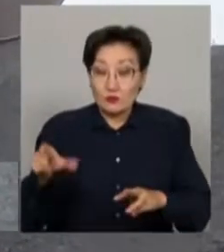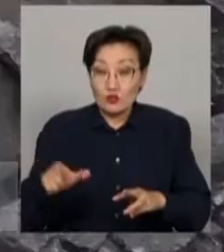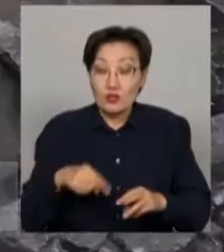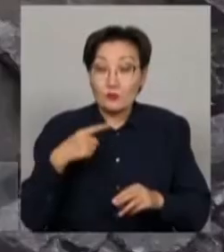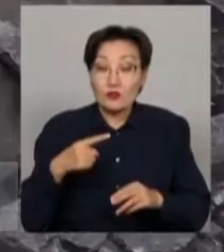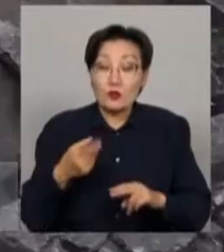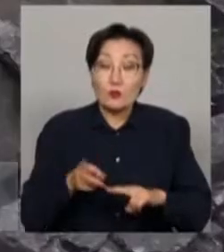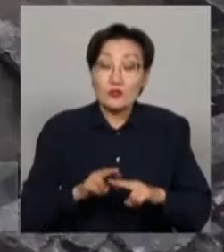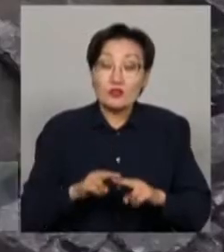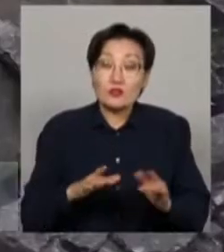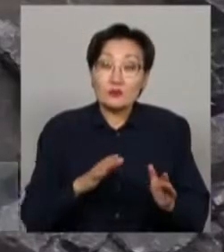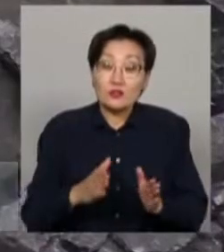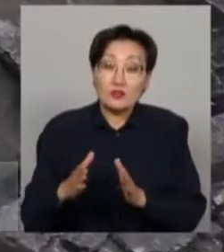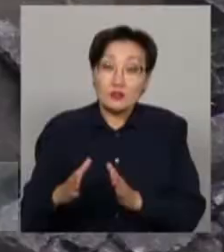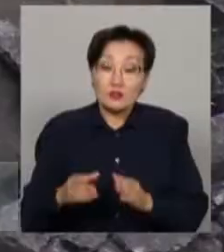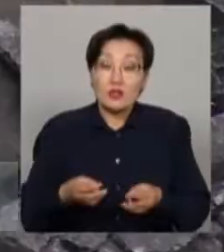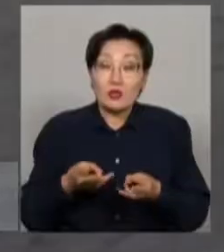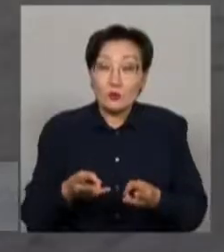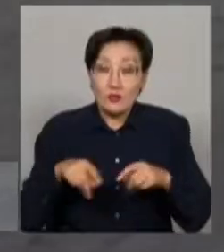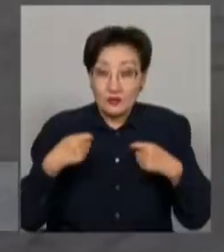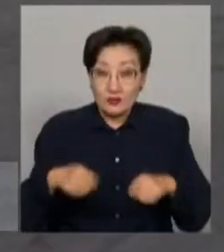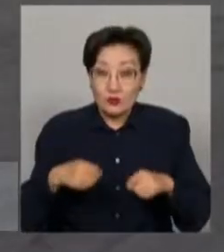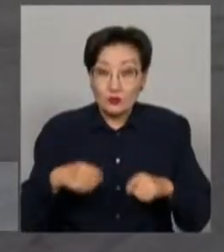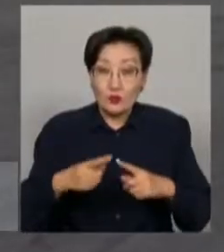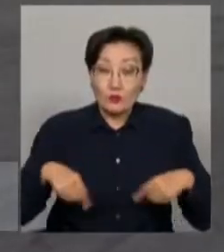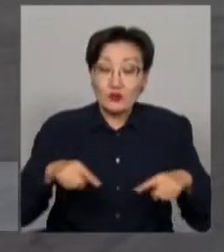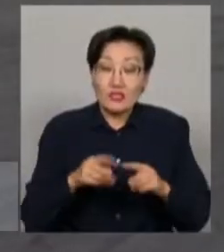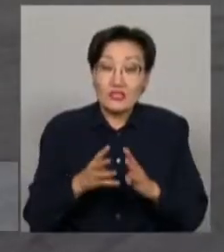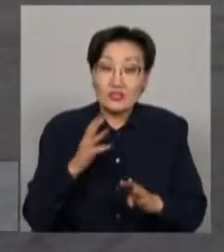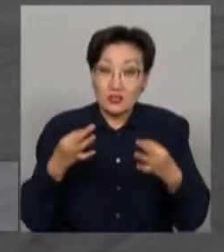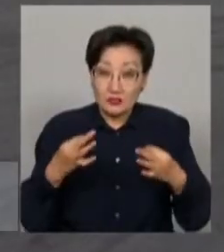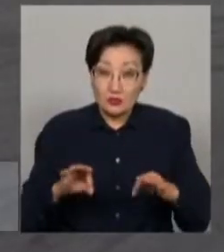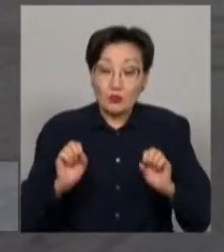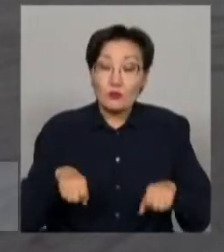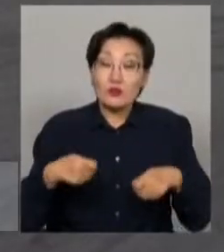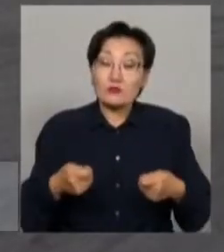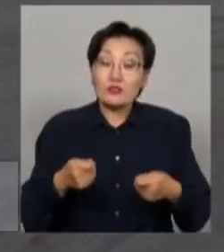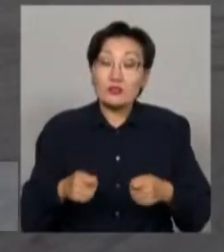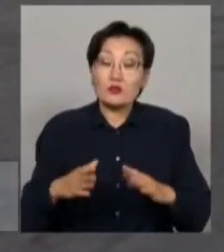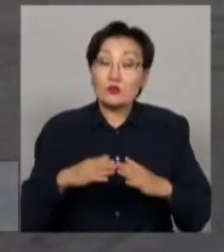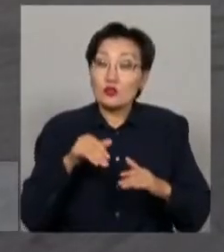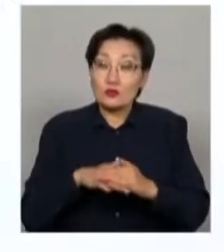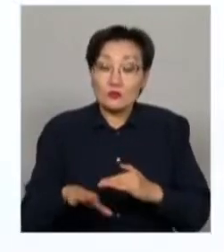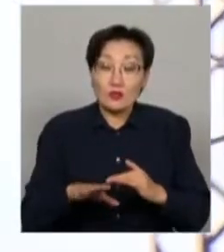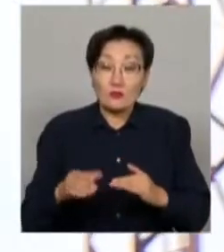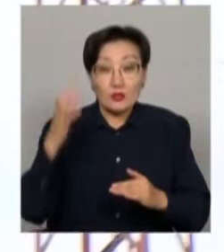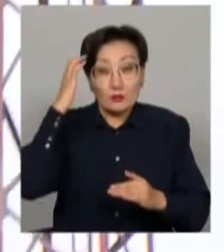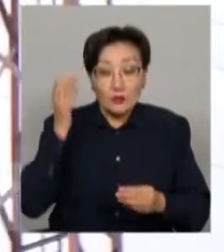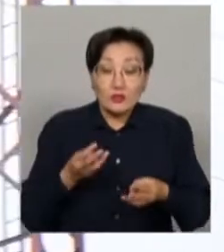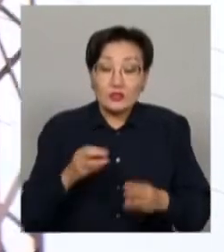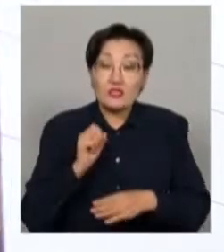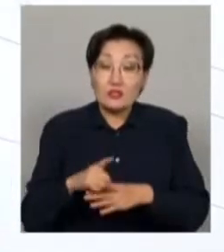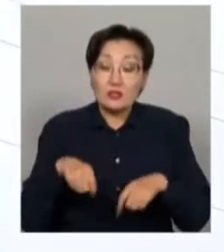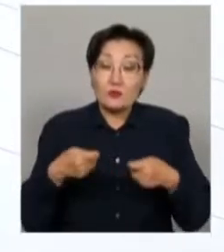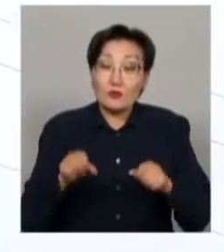Смайыловтың айтуынша, бұл тәсіл көмір сатылатын орындарда кезектерді азайтуға мүмкіндік береді. Сондай-ақ үйден шықпай-ақ қатты отынға тапсырыс